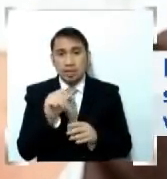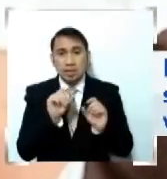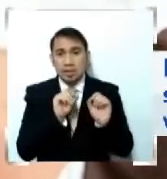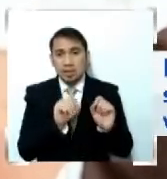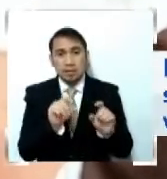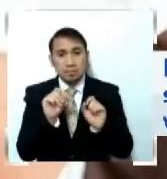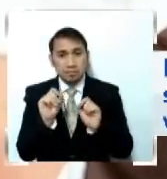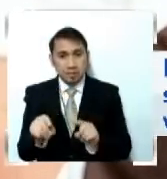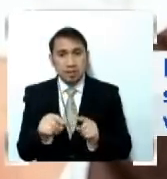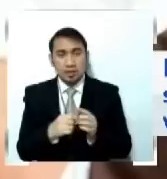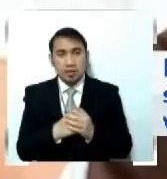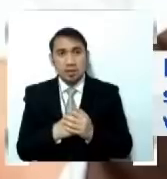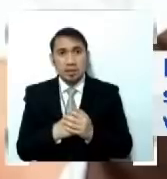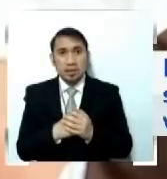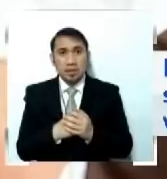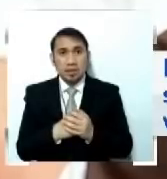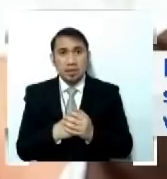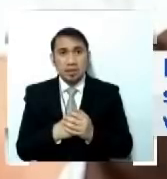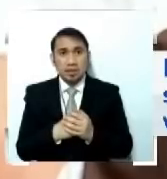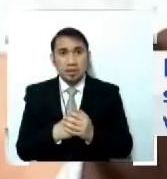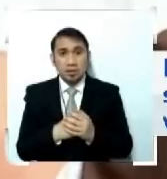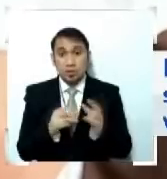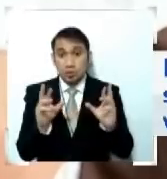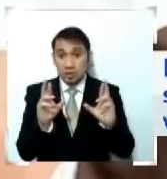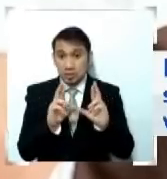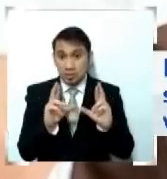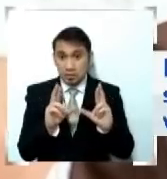yung resibo po na yun ay